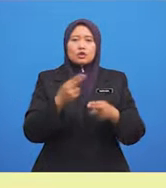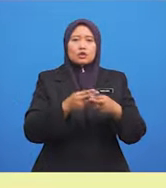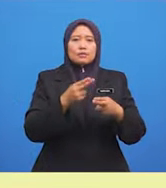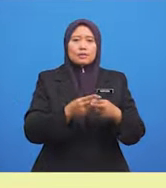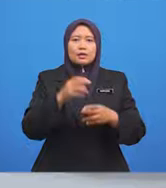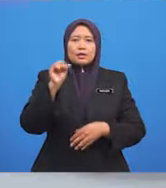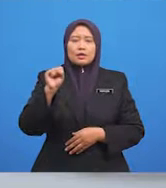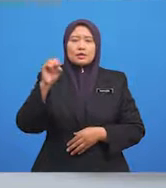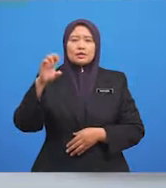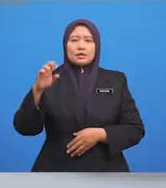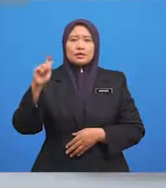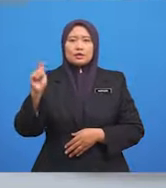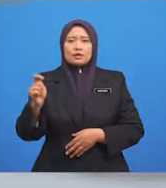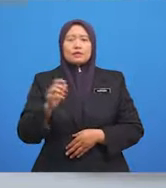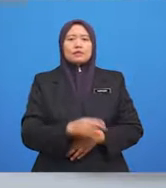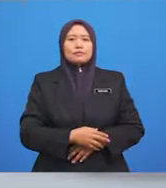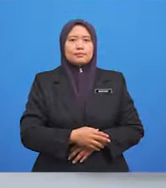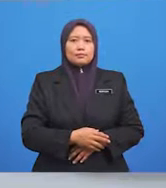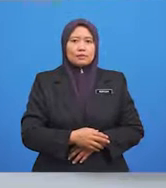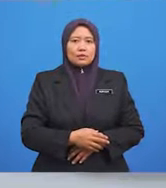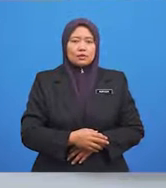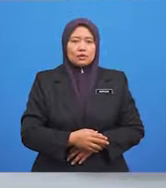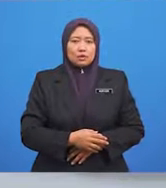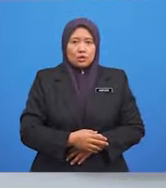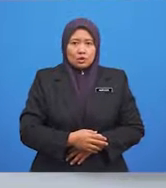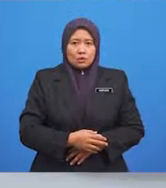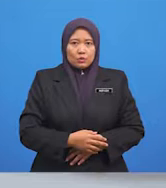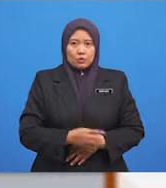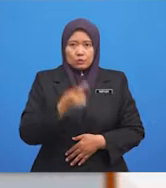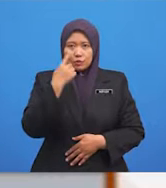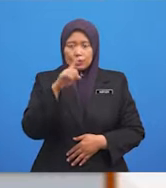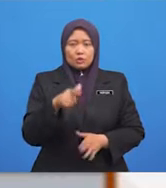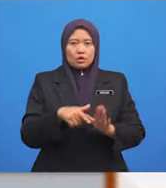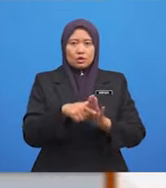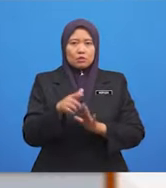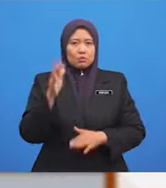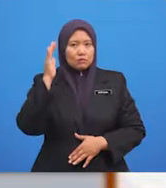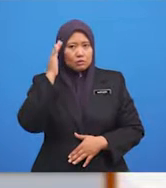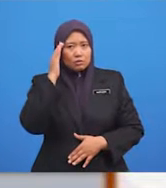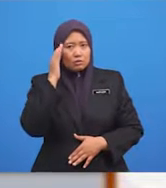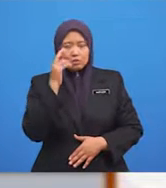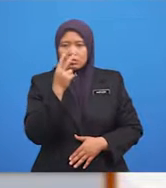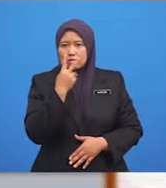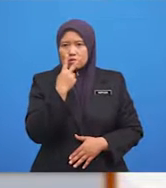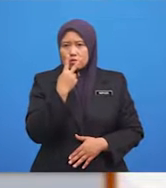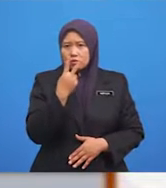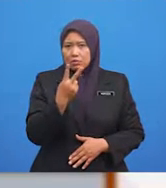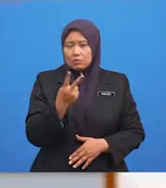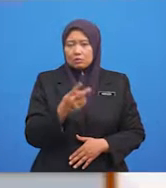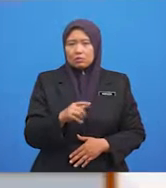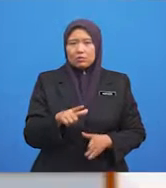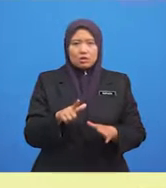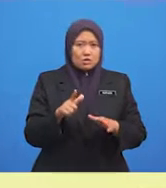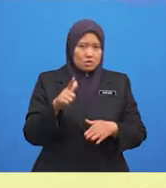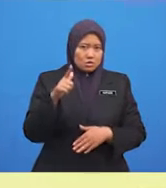set. Untuk lebih memahami maksud set, cuba murid-murid selesaikan latihan